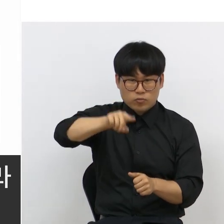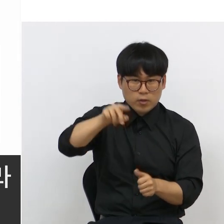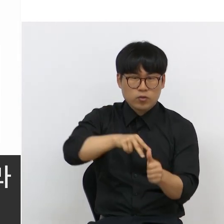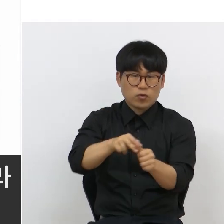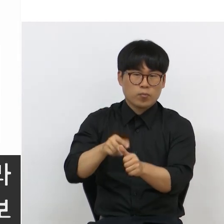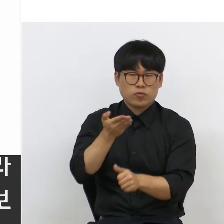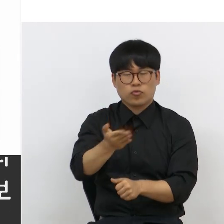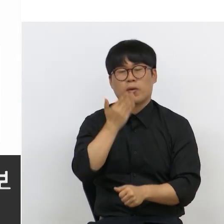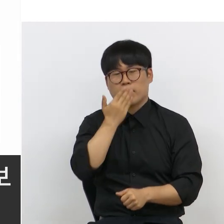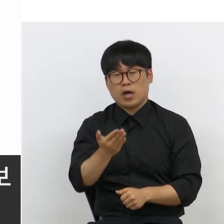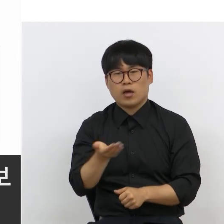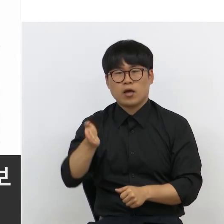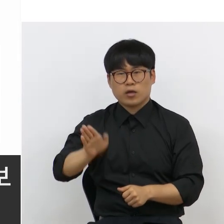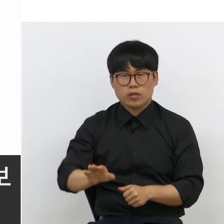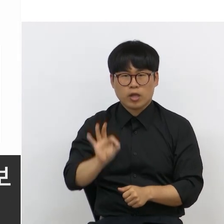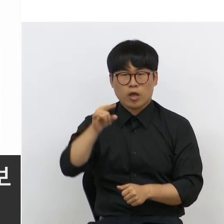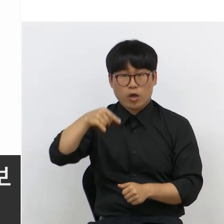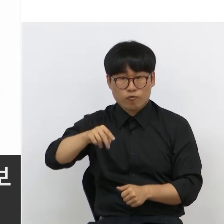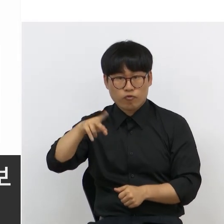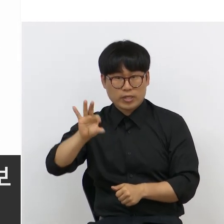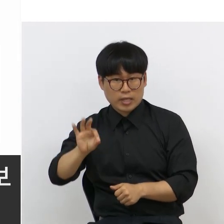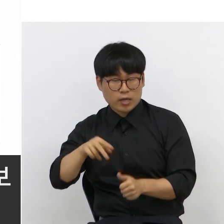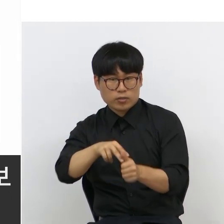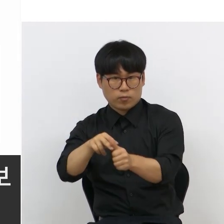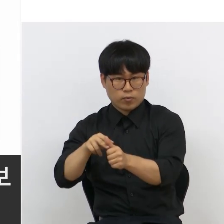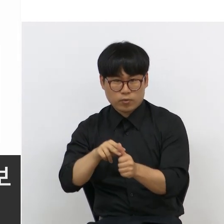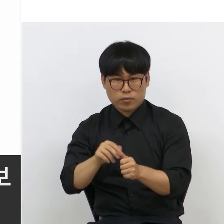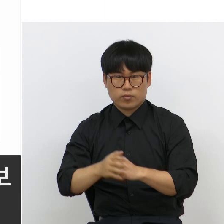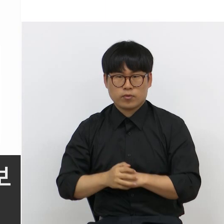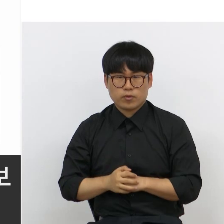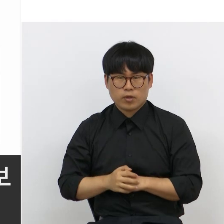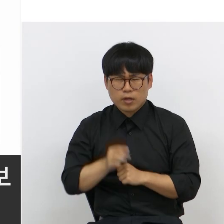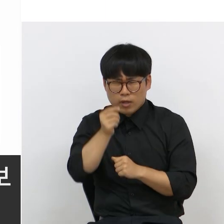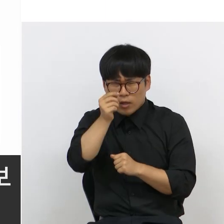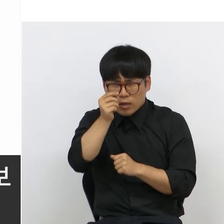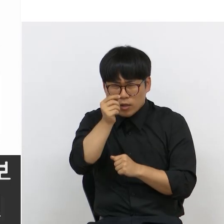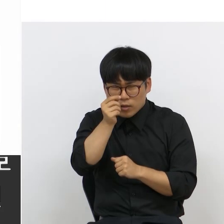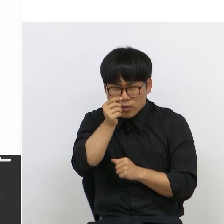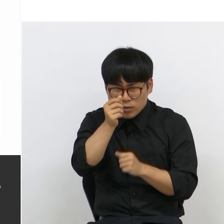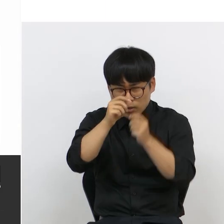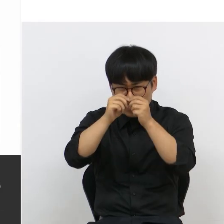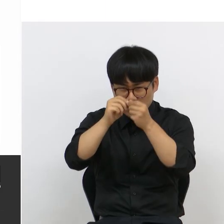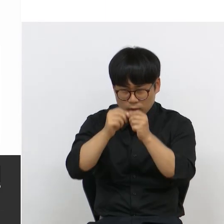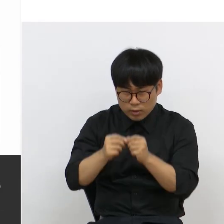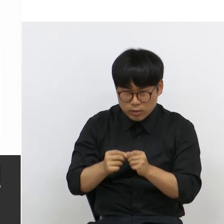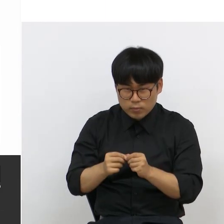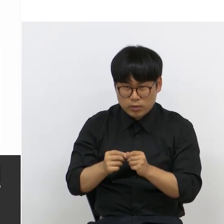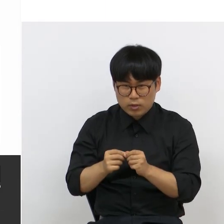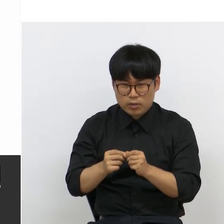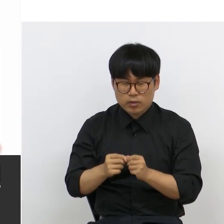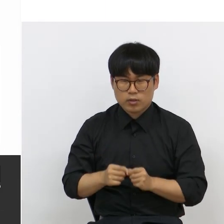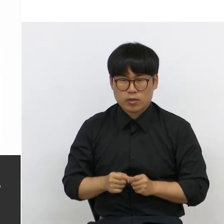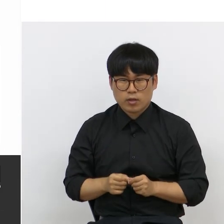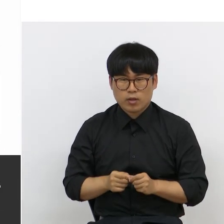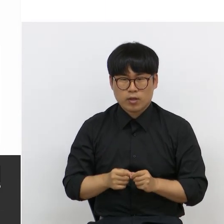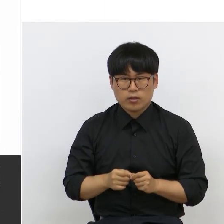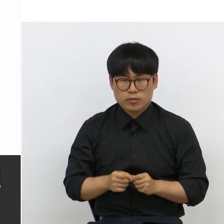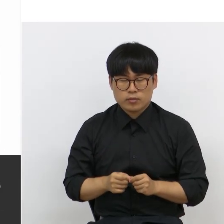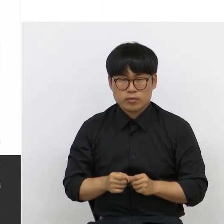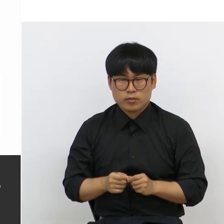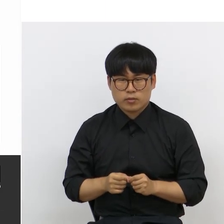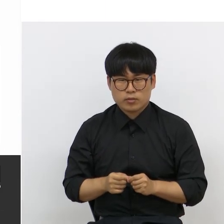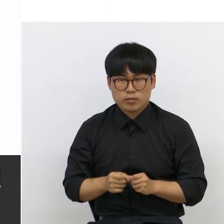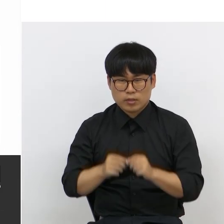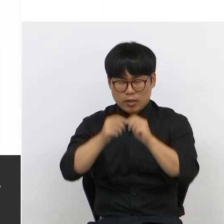있지만 거기에 있는 위상 정보라든지 아니면 그 안에 있는 아주 세밀한 그런 어떤 그 이게 fine structure라고 그러죠.